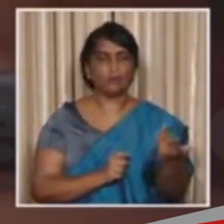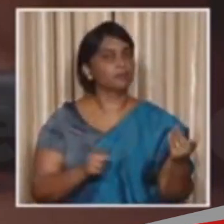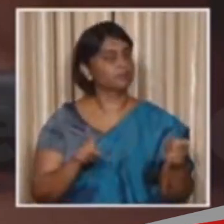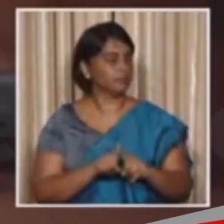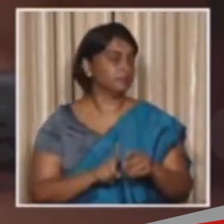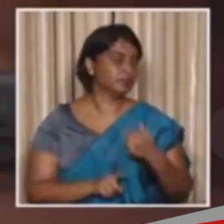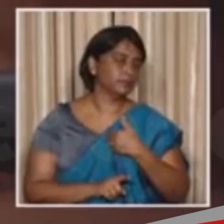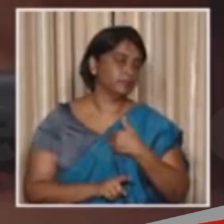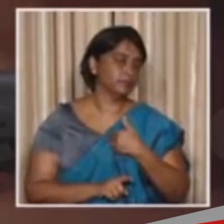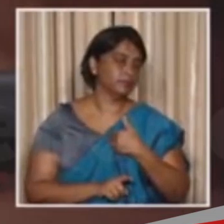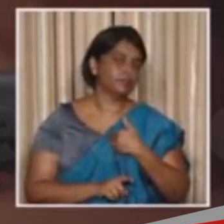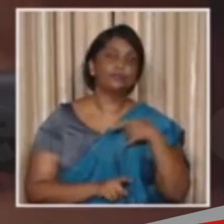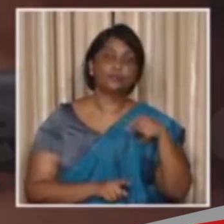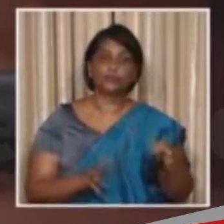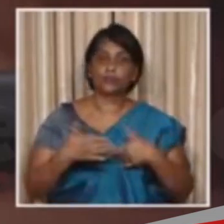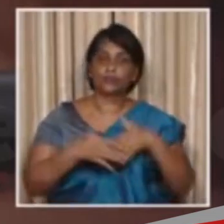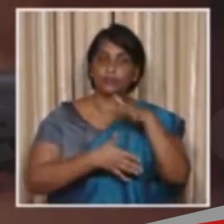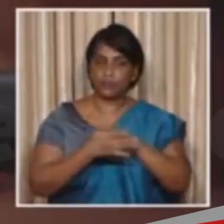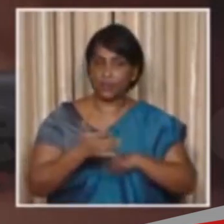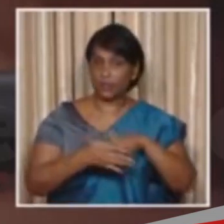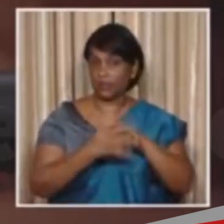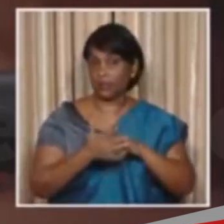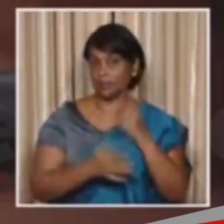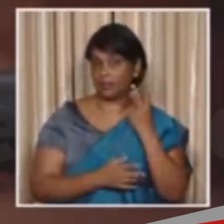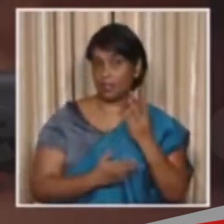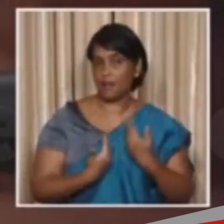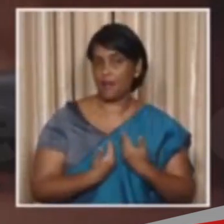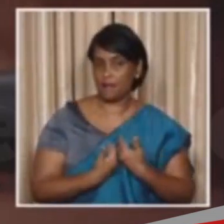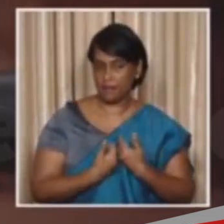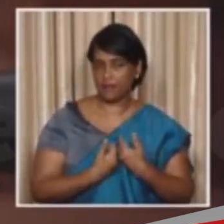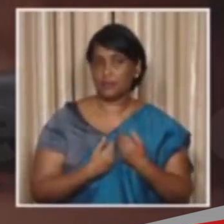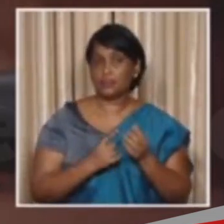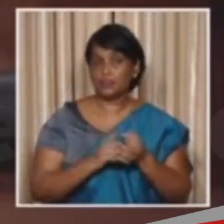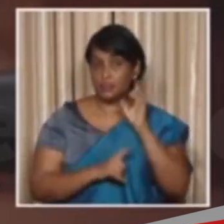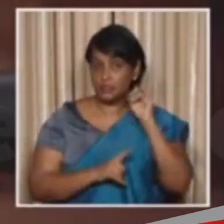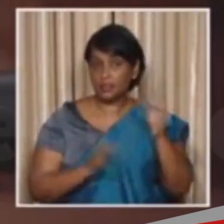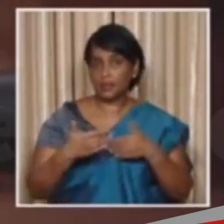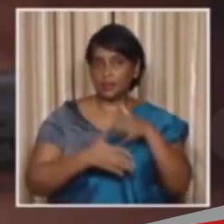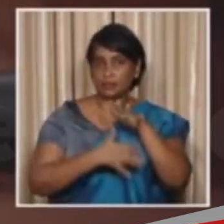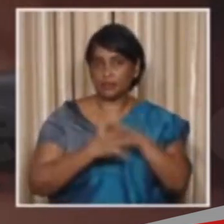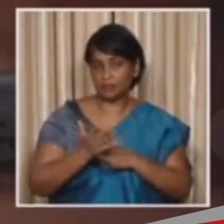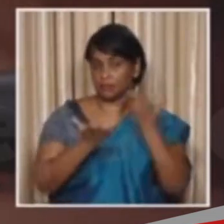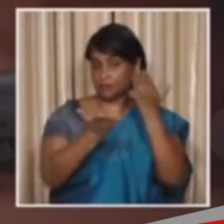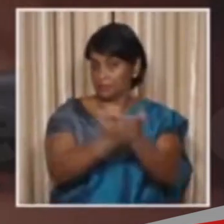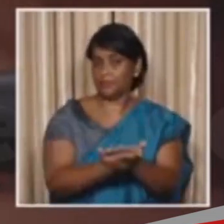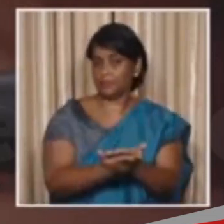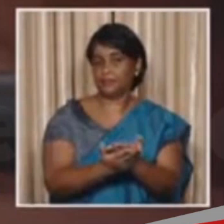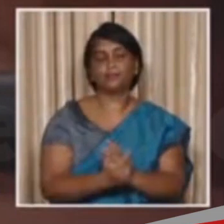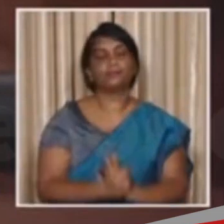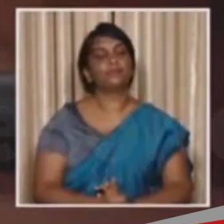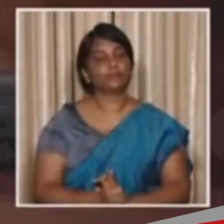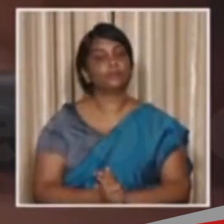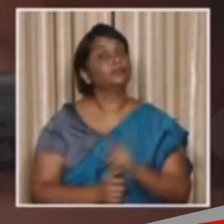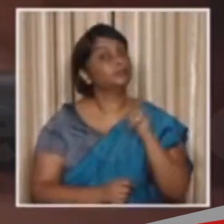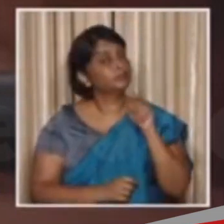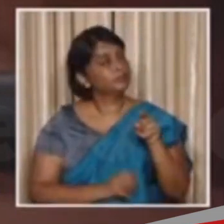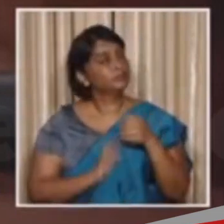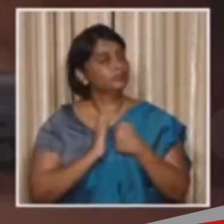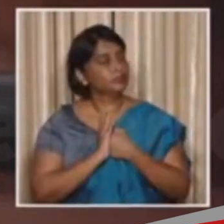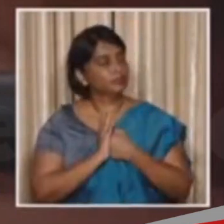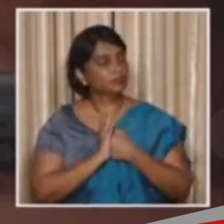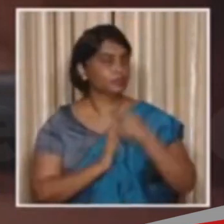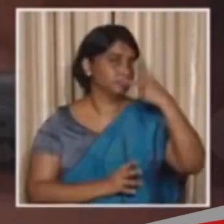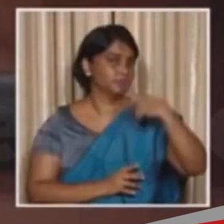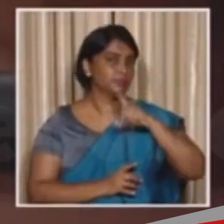මම මේ කැබිනට් පත්‍රය දෙකම මාගාව තිබෙනවා. ජනාධිපතිවරයා විසින් කැබිනට් මණ්ඩලයට ඉදිරිපත් කළාද? ඒ නිසා ගරු